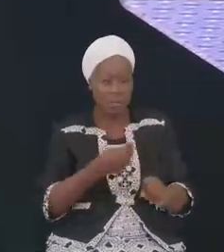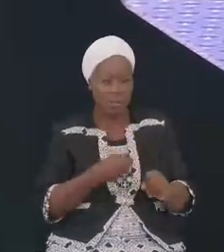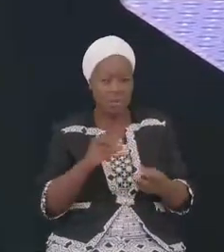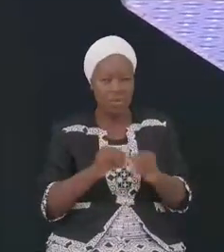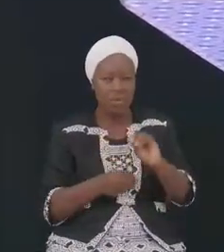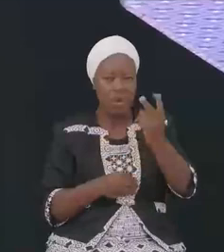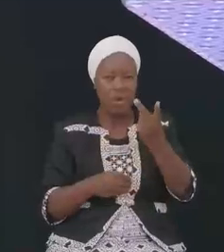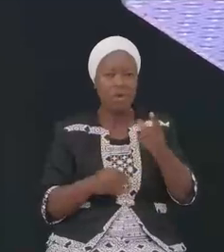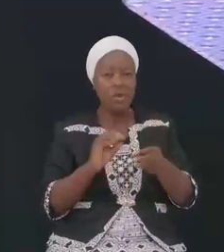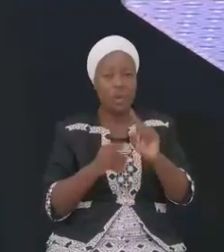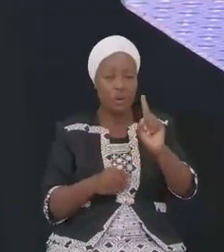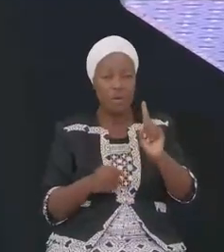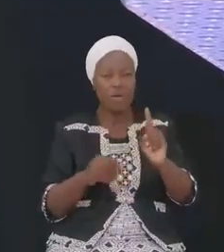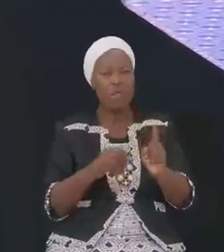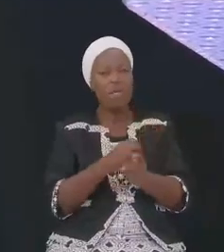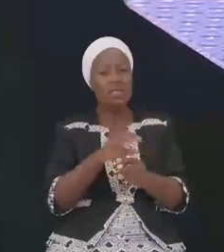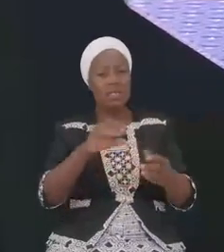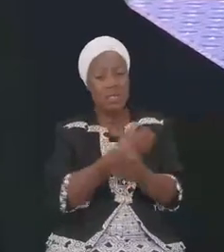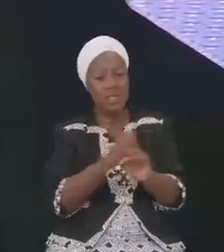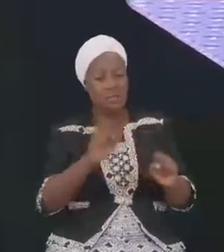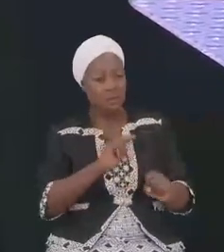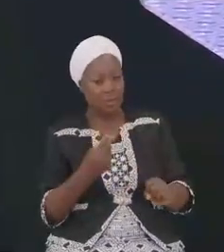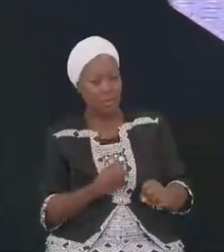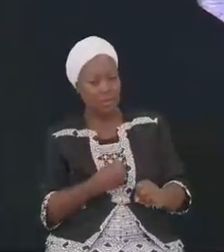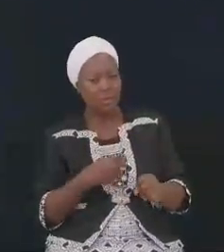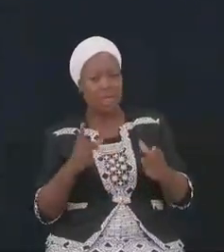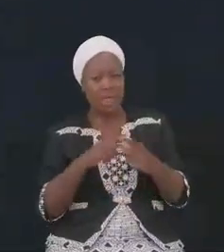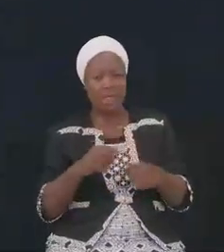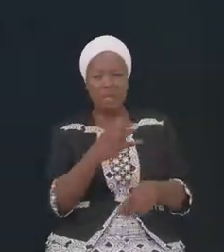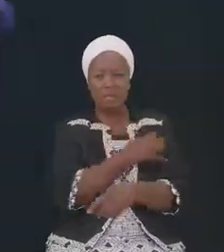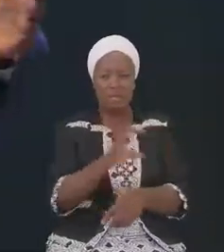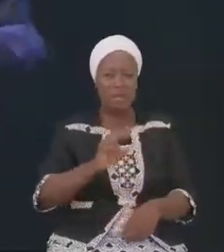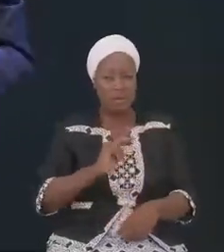nous envelopper de sa puissance, nous baptiser dans le Saint-Esprit numéro 3.